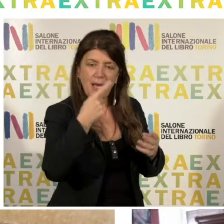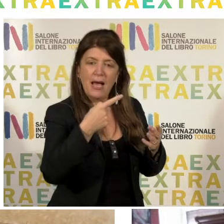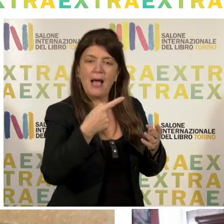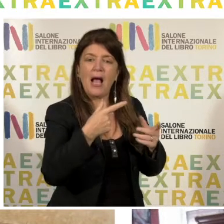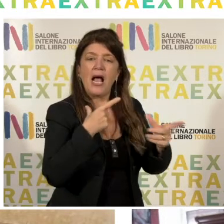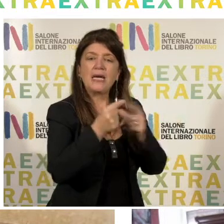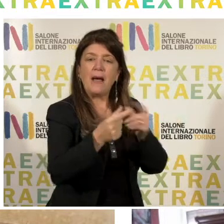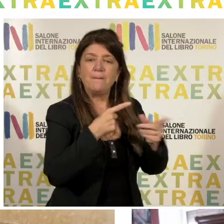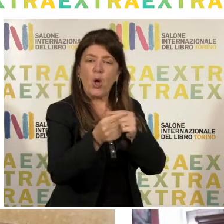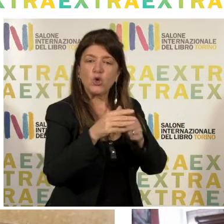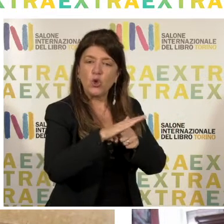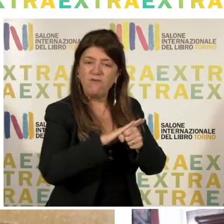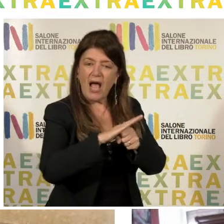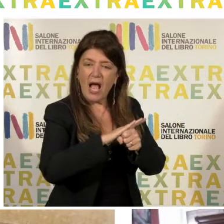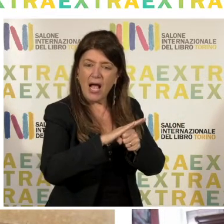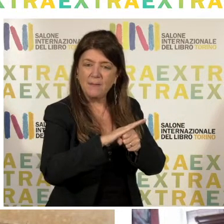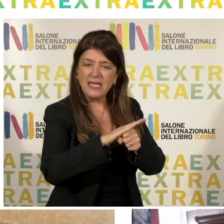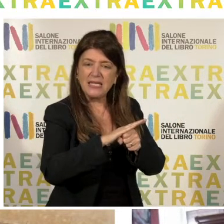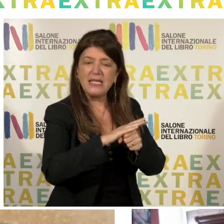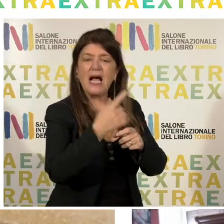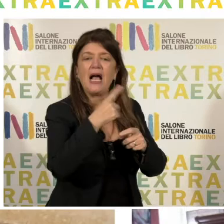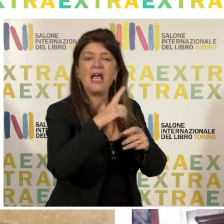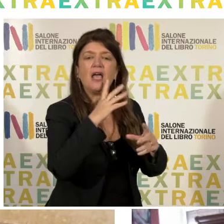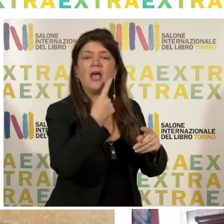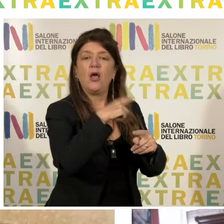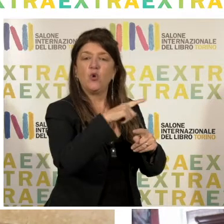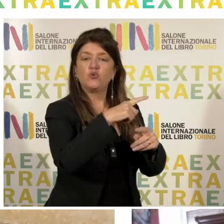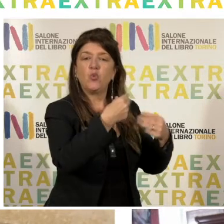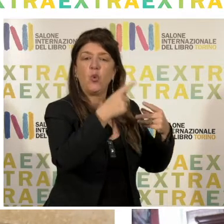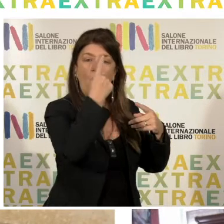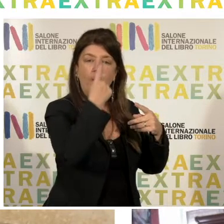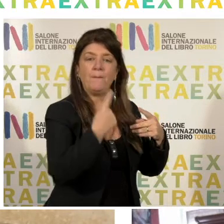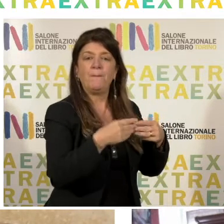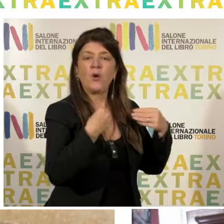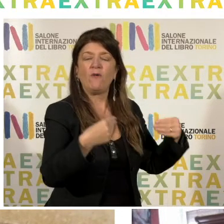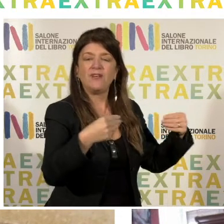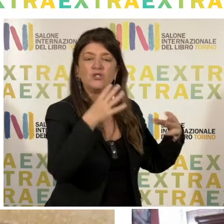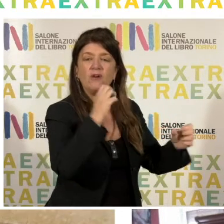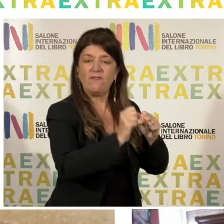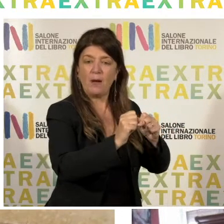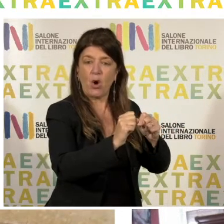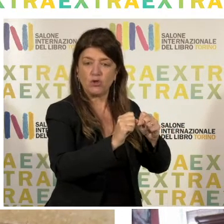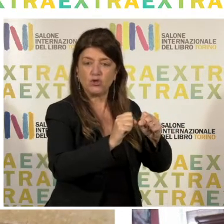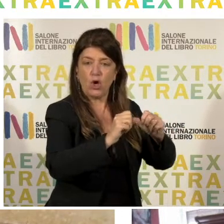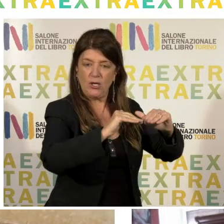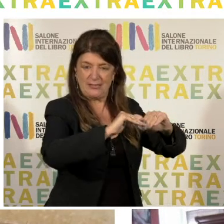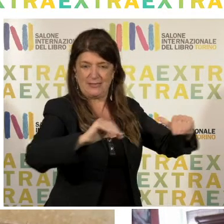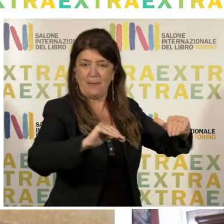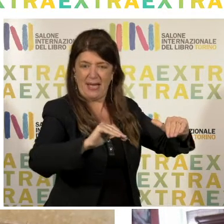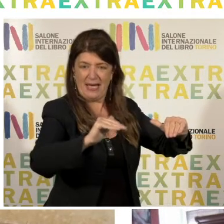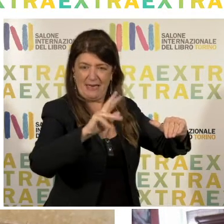voi, vi proteggevano dalla notorietà pubblica di Albert Camus, dalla sua fama.